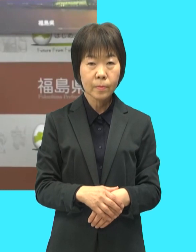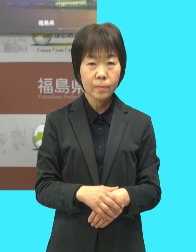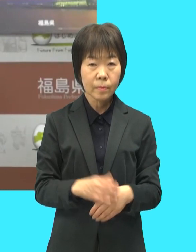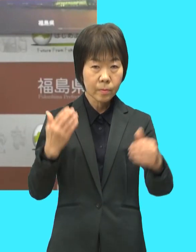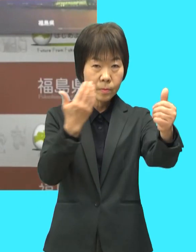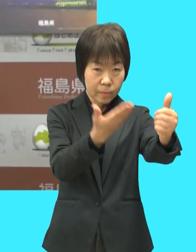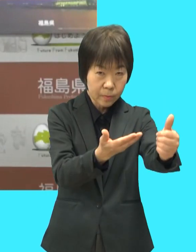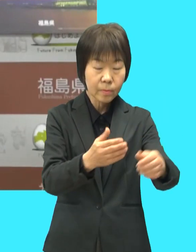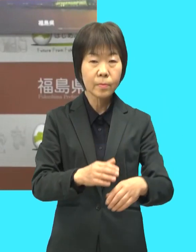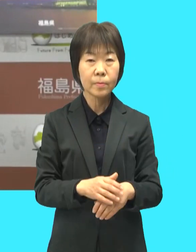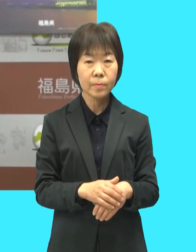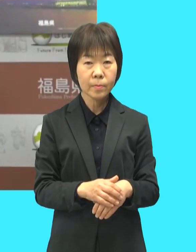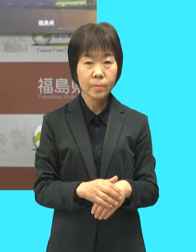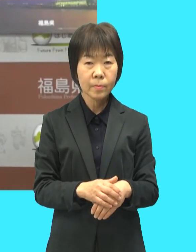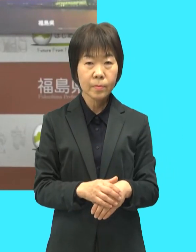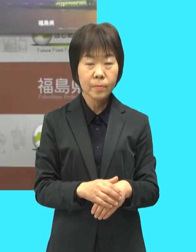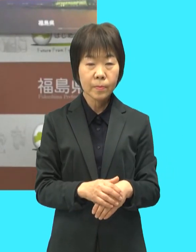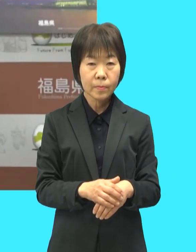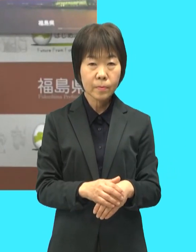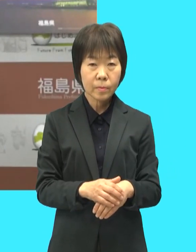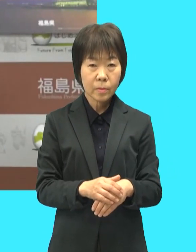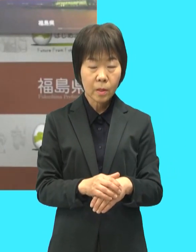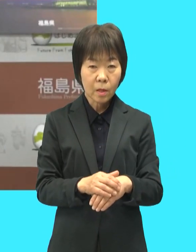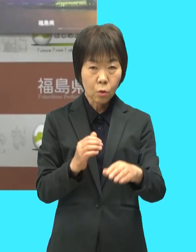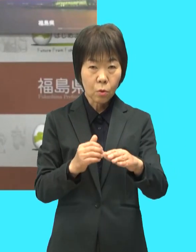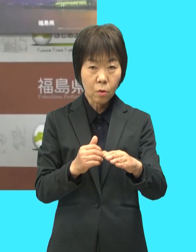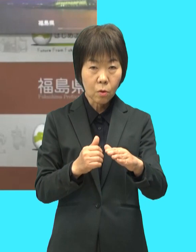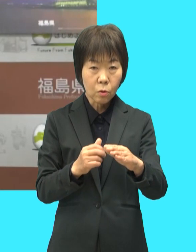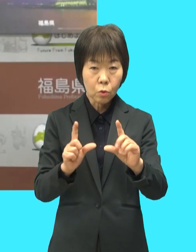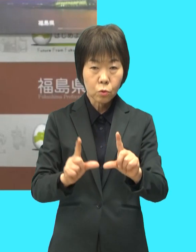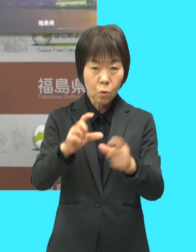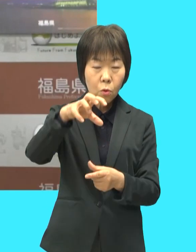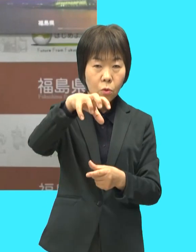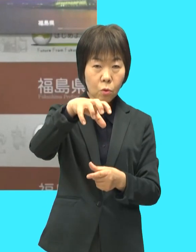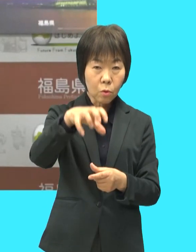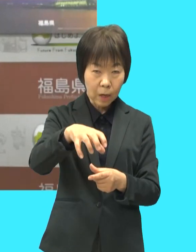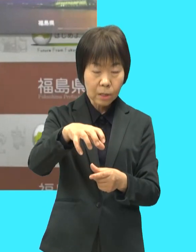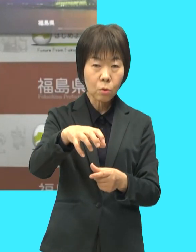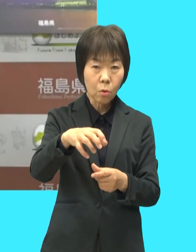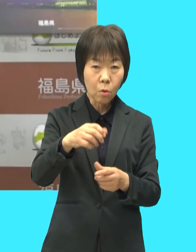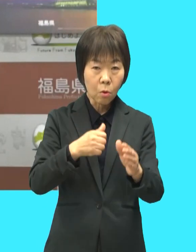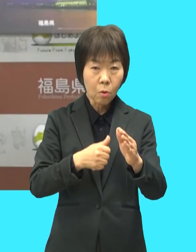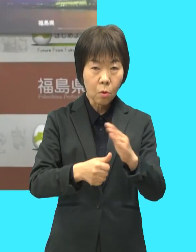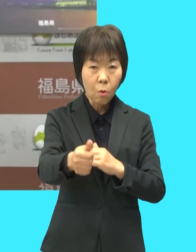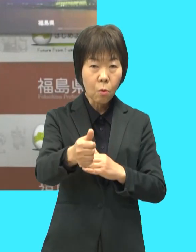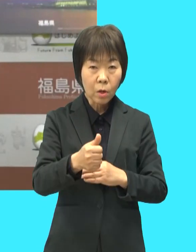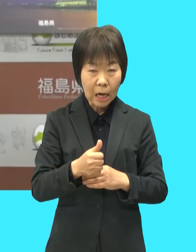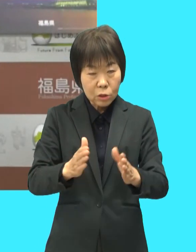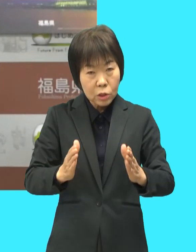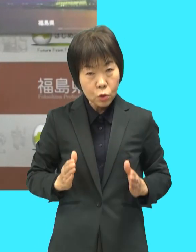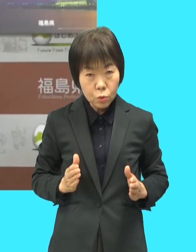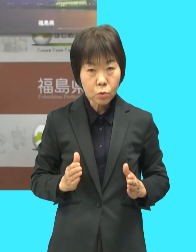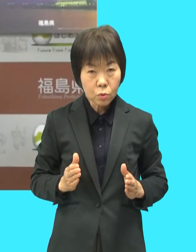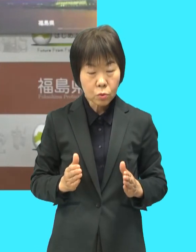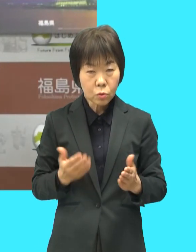各新報の関川です。はい、外出東京都への方面への往来の自粛要請